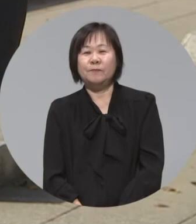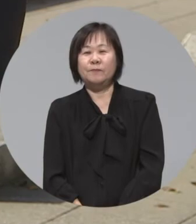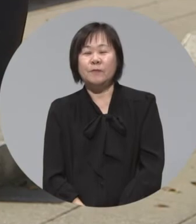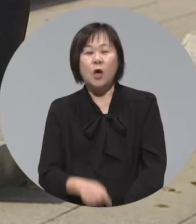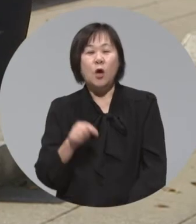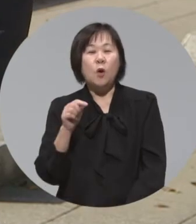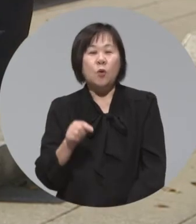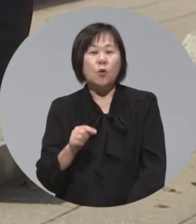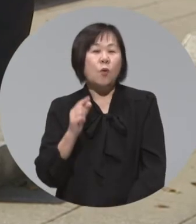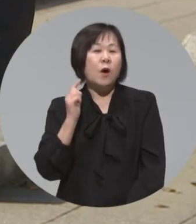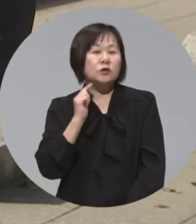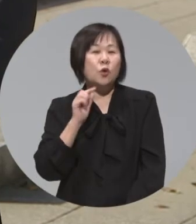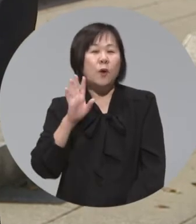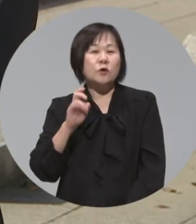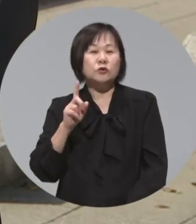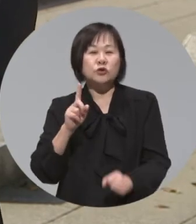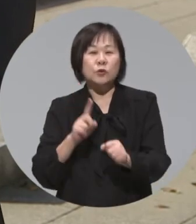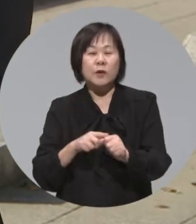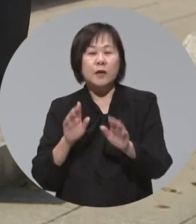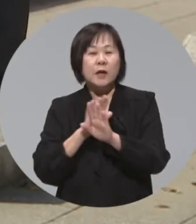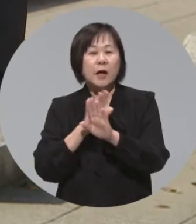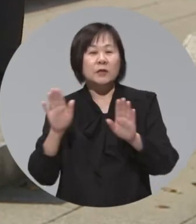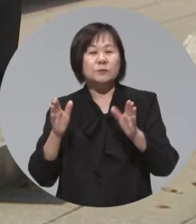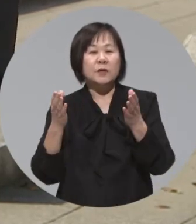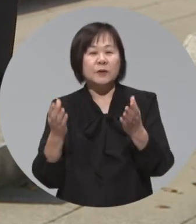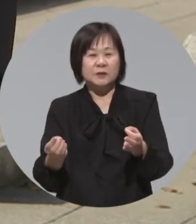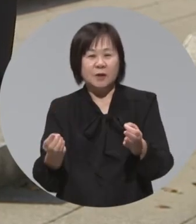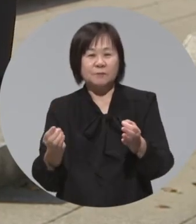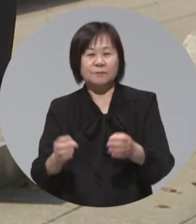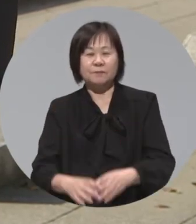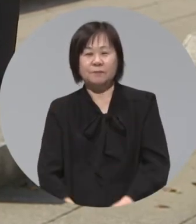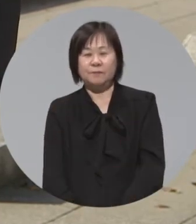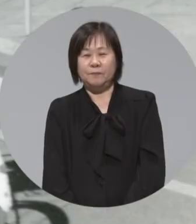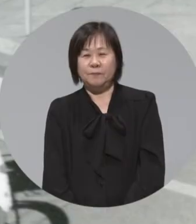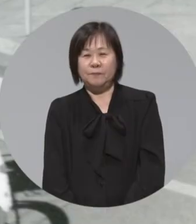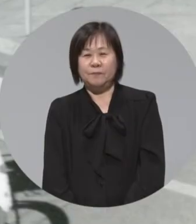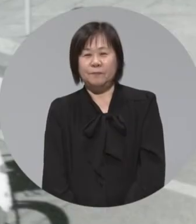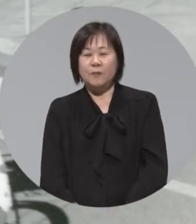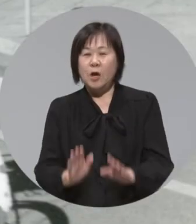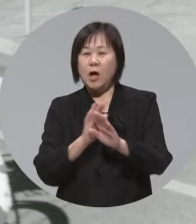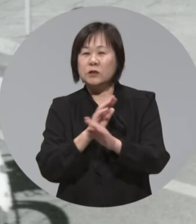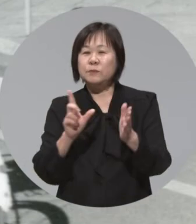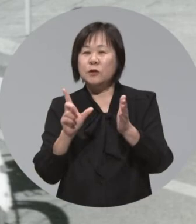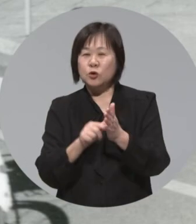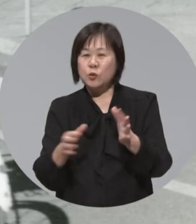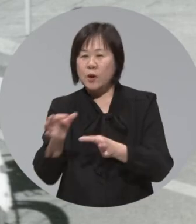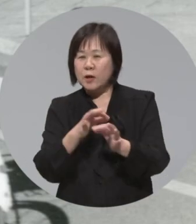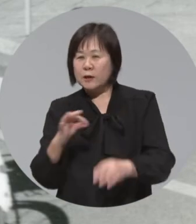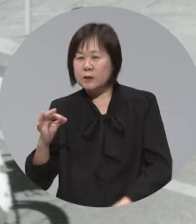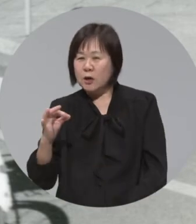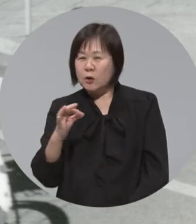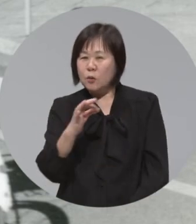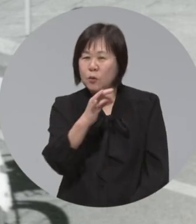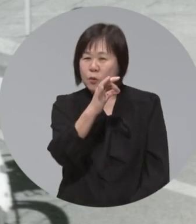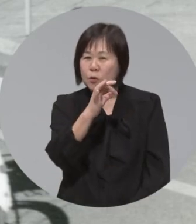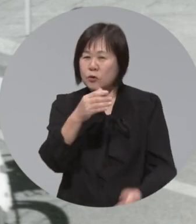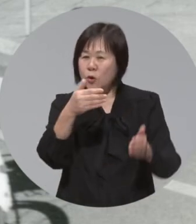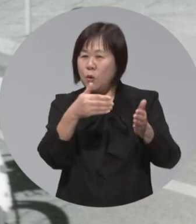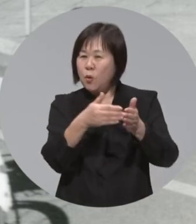ここは昭和44年に開館をしたんですけども、その当時は高度成長期のちょうど終わりの頃